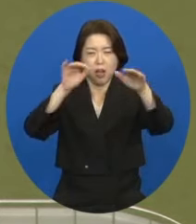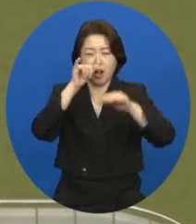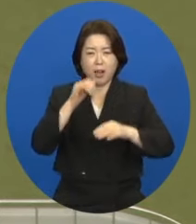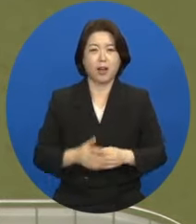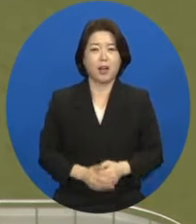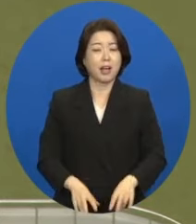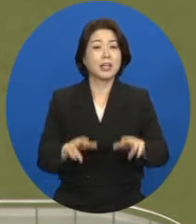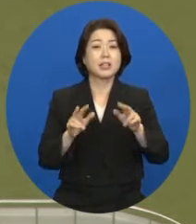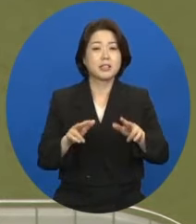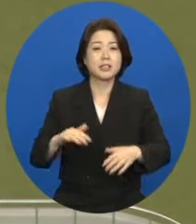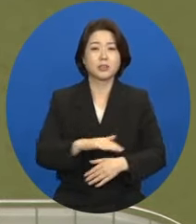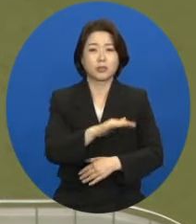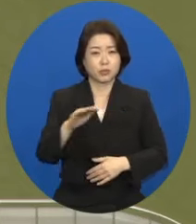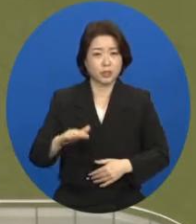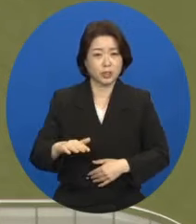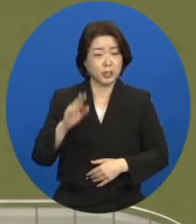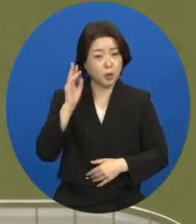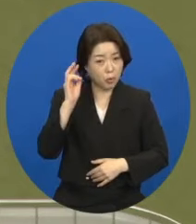지금 혹시